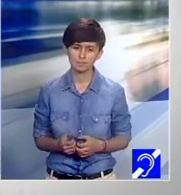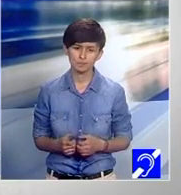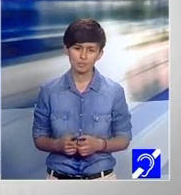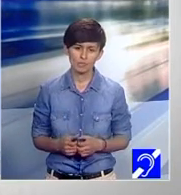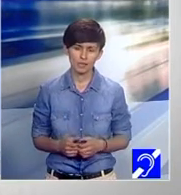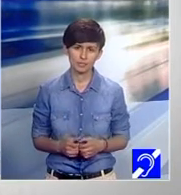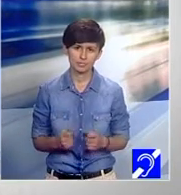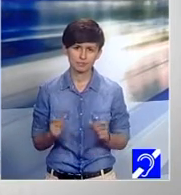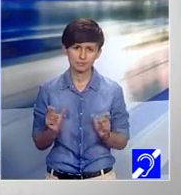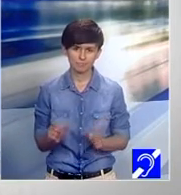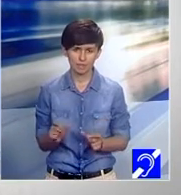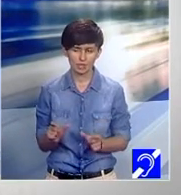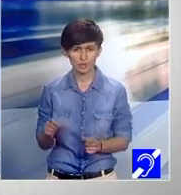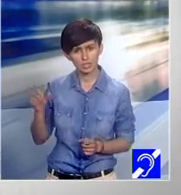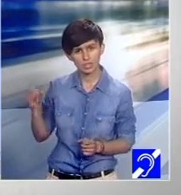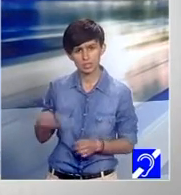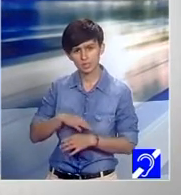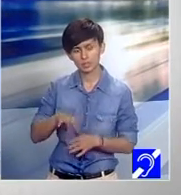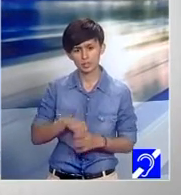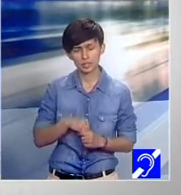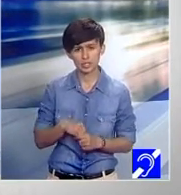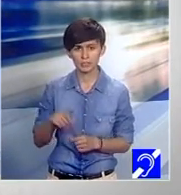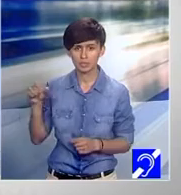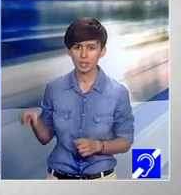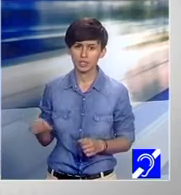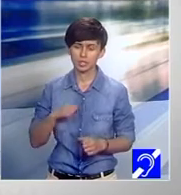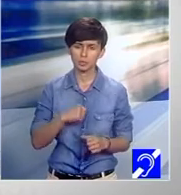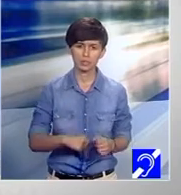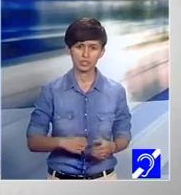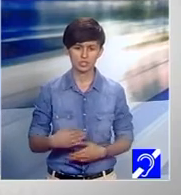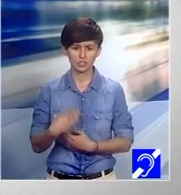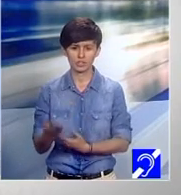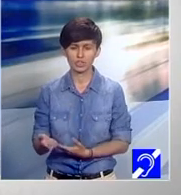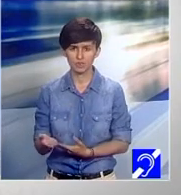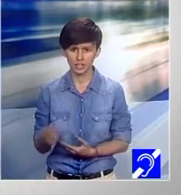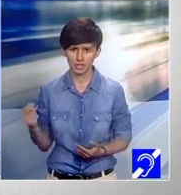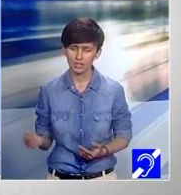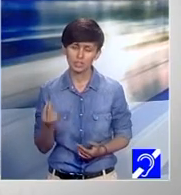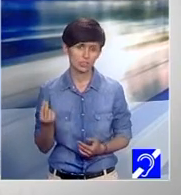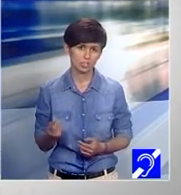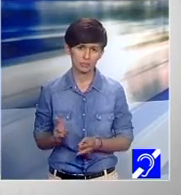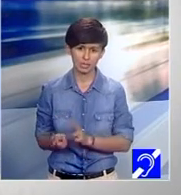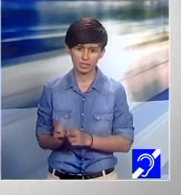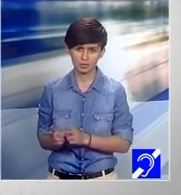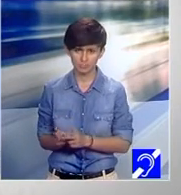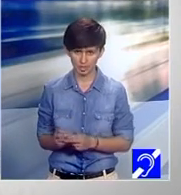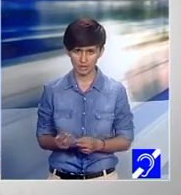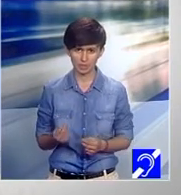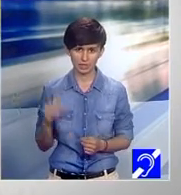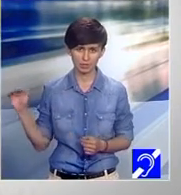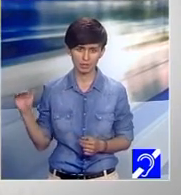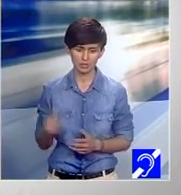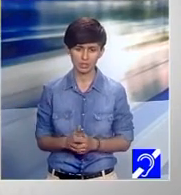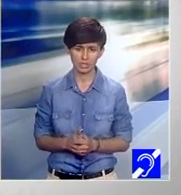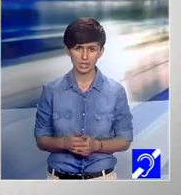părinți, îi împiedică pe profesioniști să dea cele mai bune tratamente acestor copii, vreau să vă întreb, înainte să vă loviți de această problemă, știați